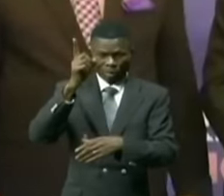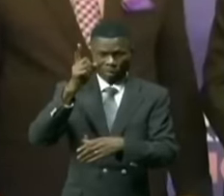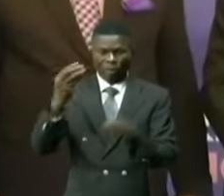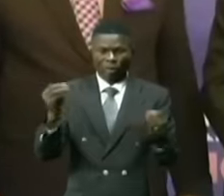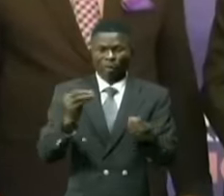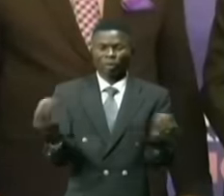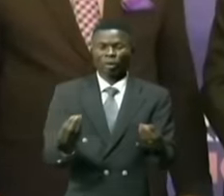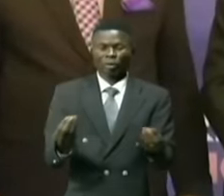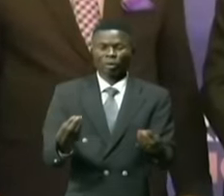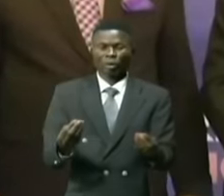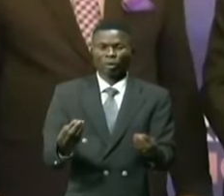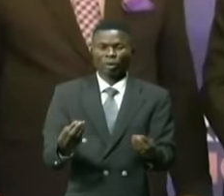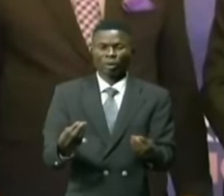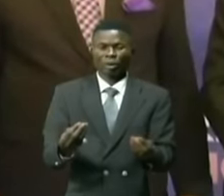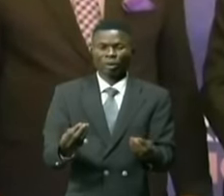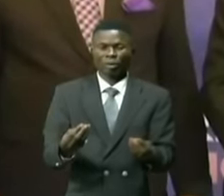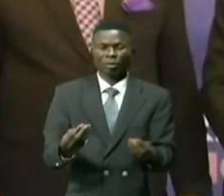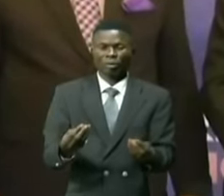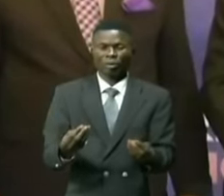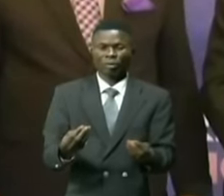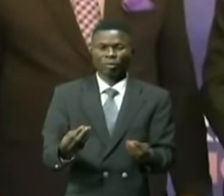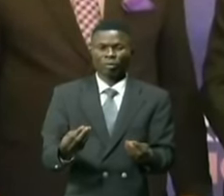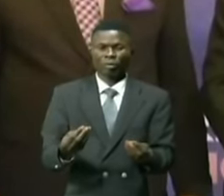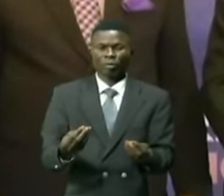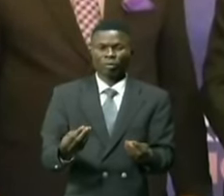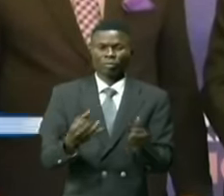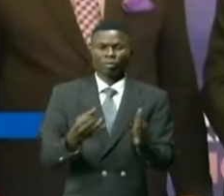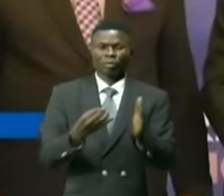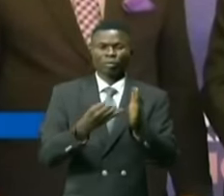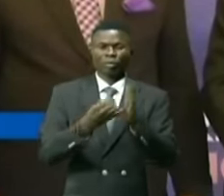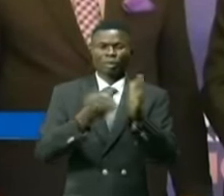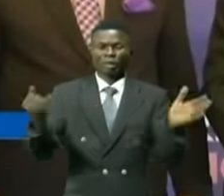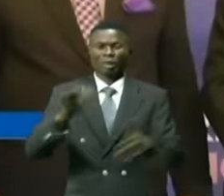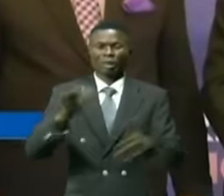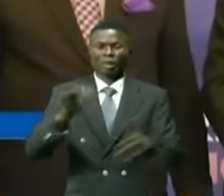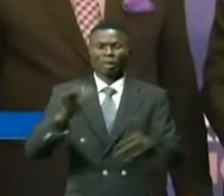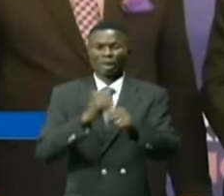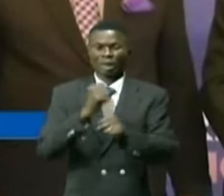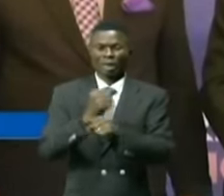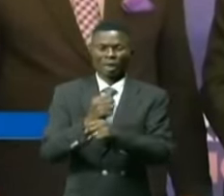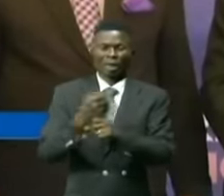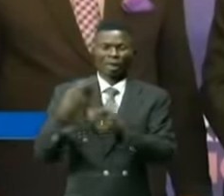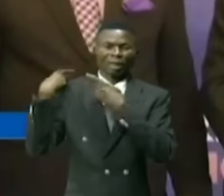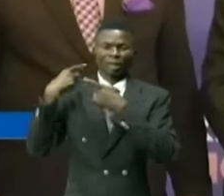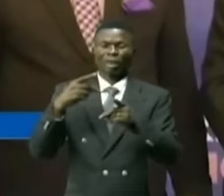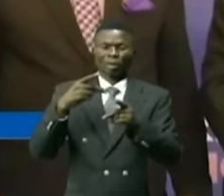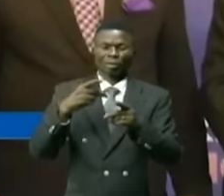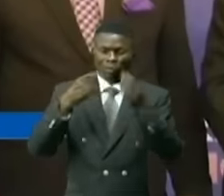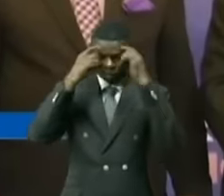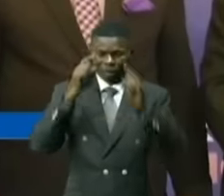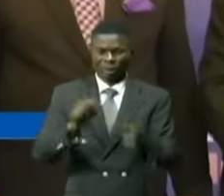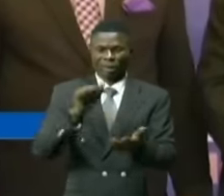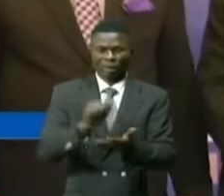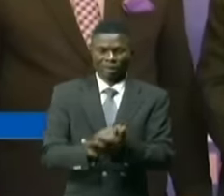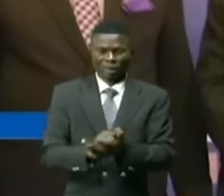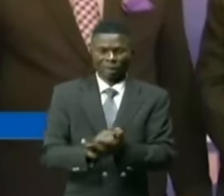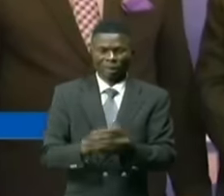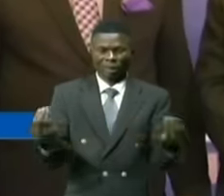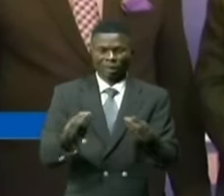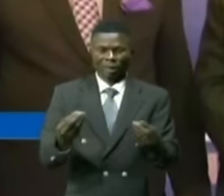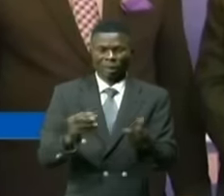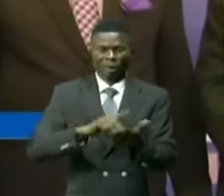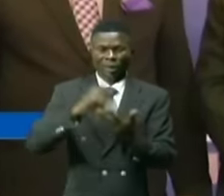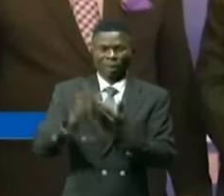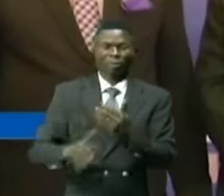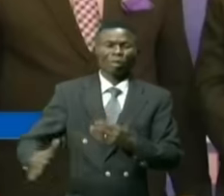que c'est la 60e année de la déclaration. C'est ainsi que, dans le cadre